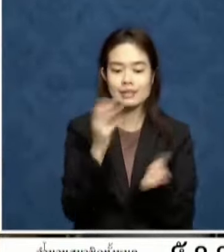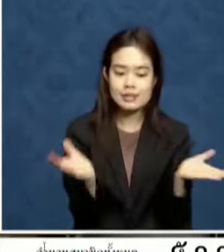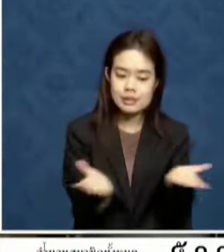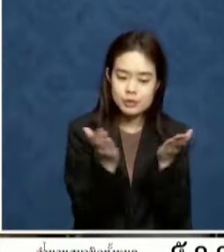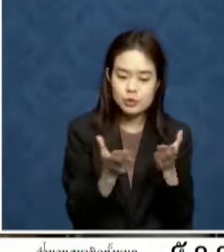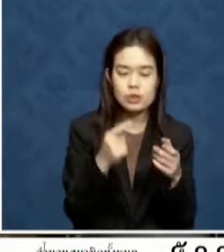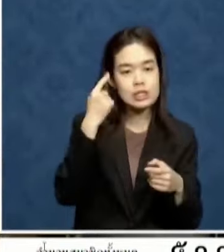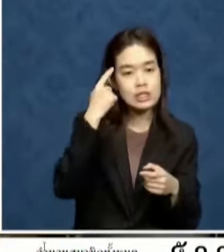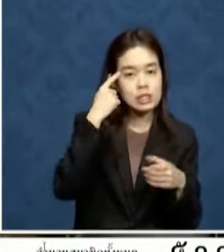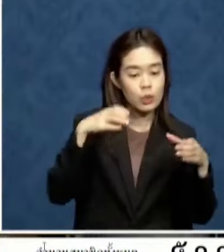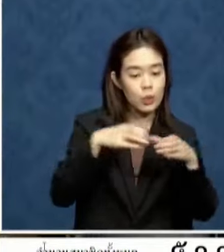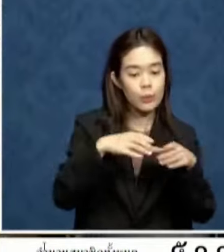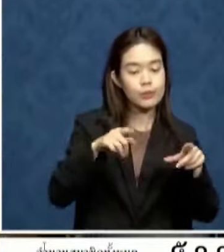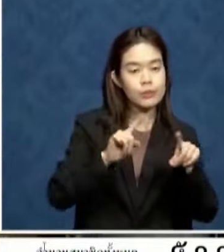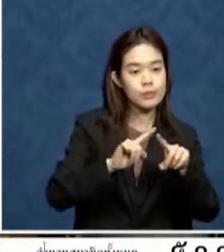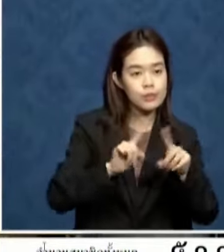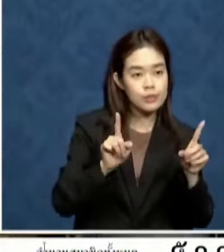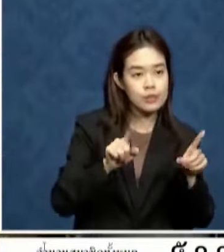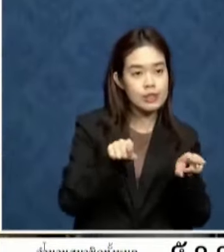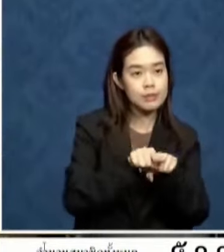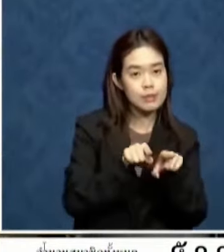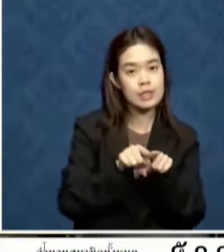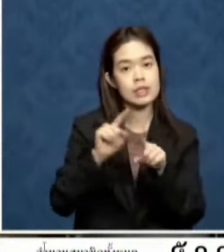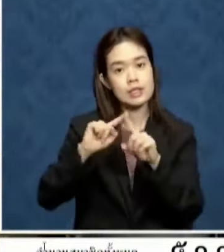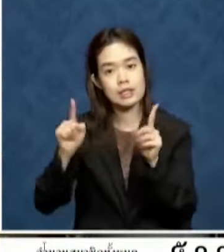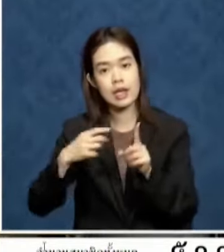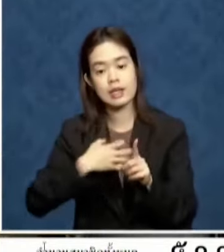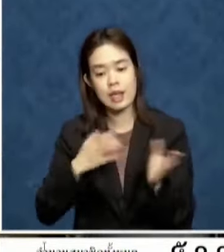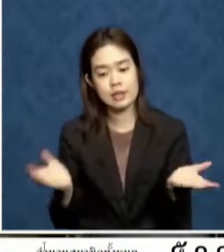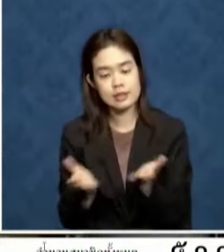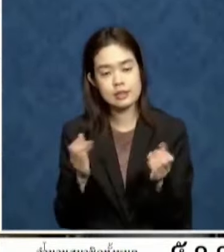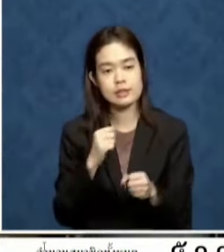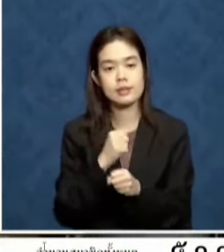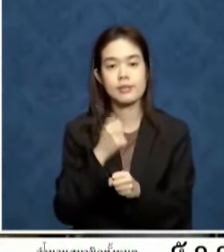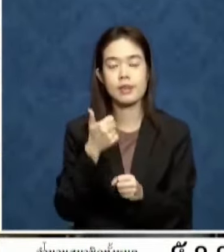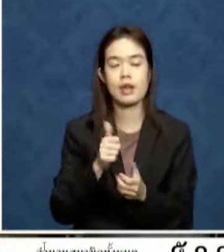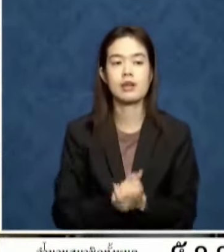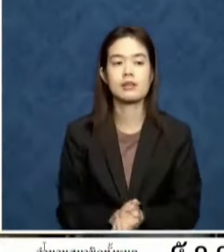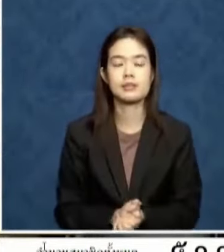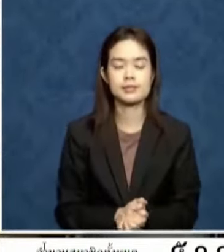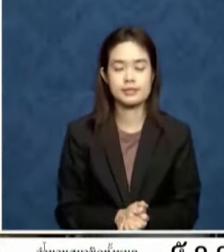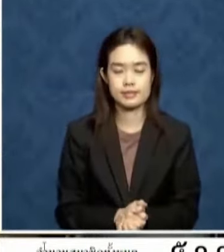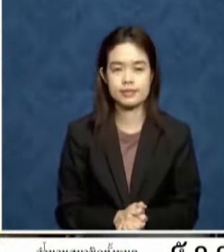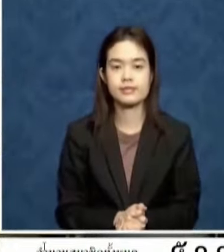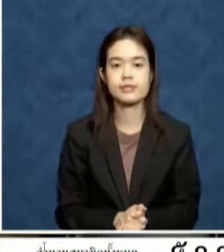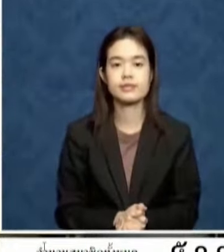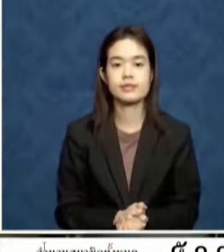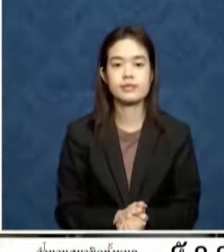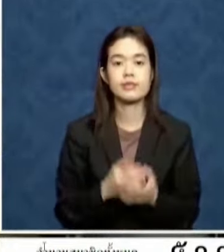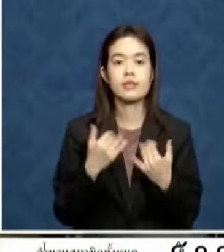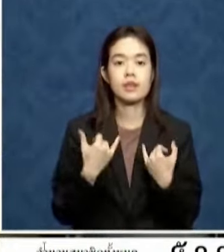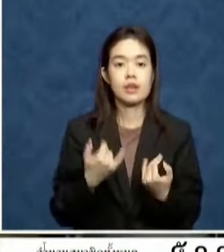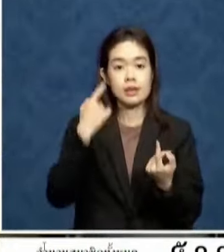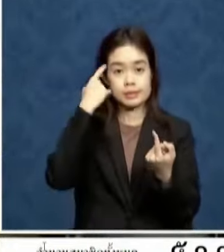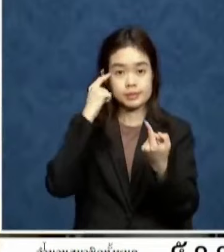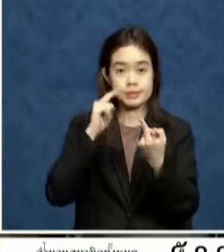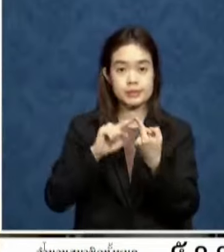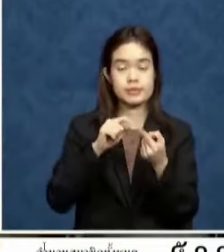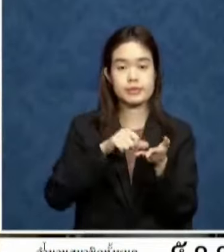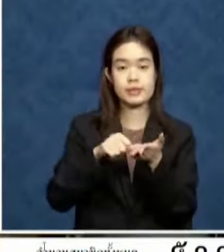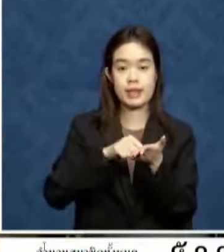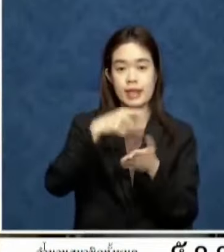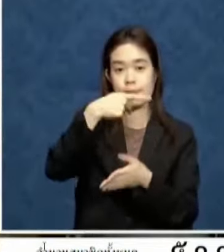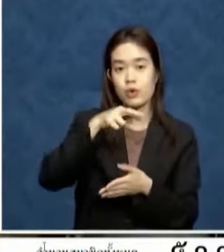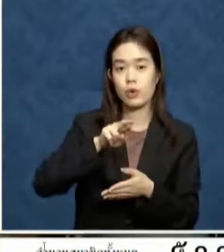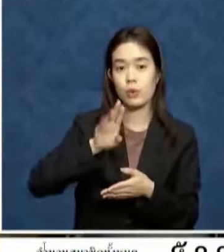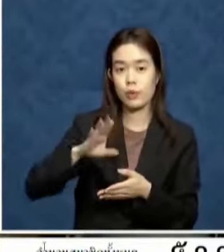กับประเด็นที่ถูกถามในประชามติเข้าสู่เนื้อหาสาระครับท่านประธาน เป้าหมายของร่างแก้ไขพรบประชามติของพร